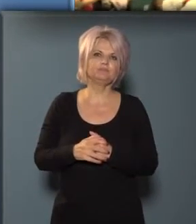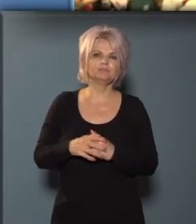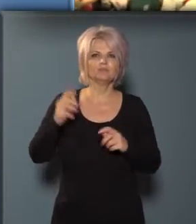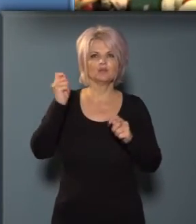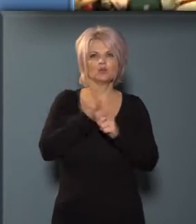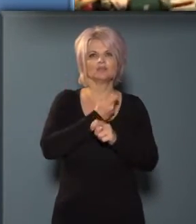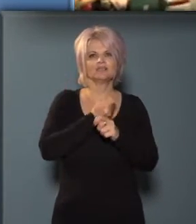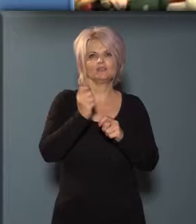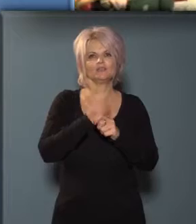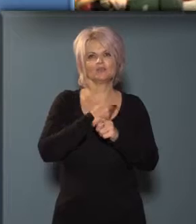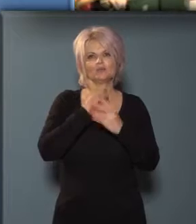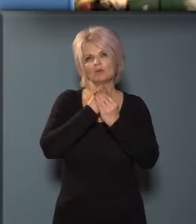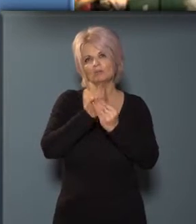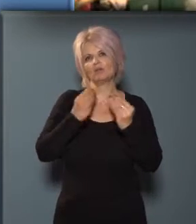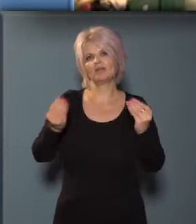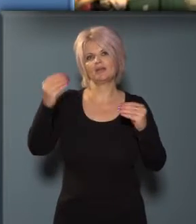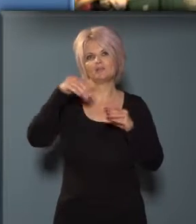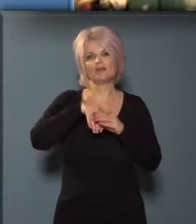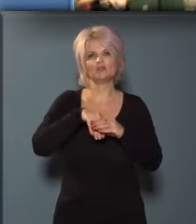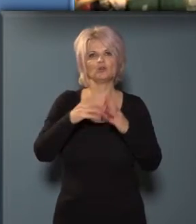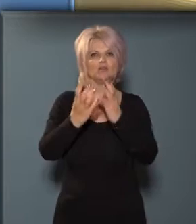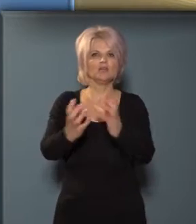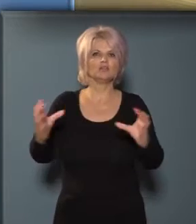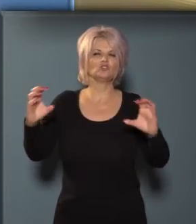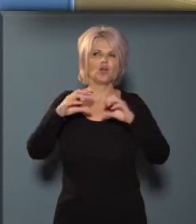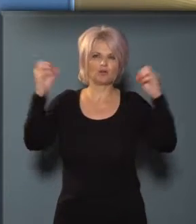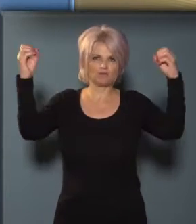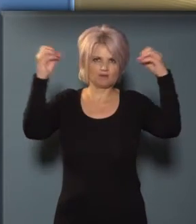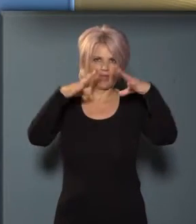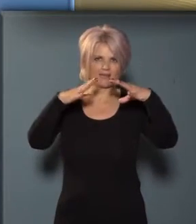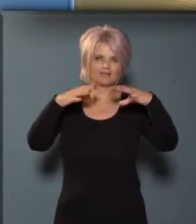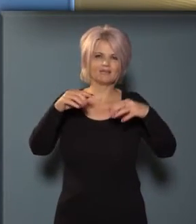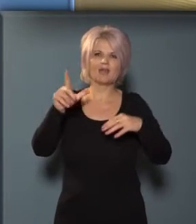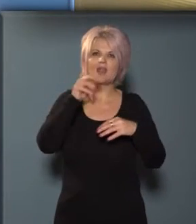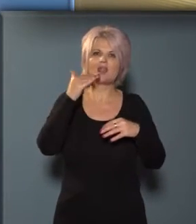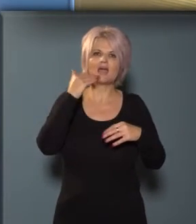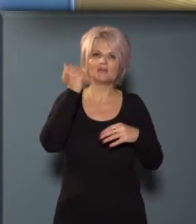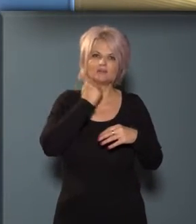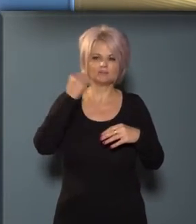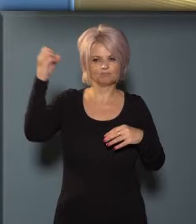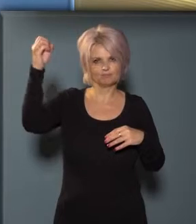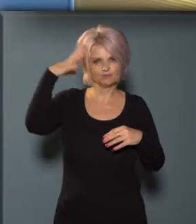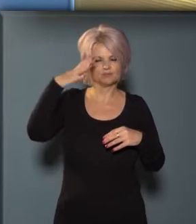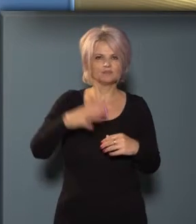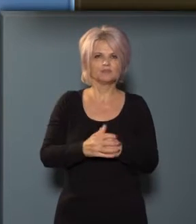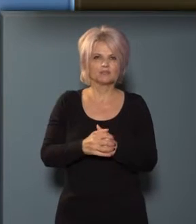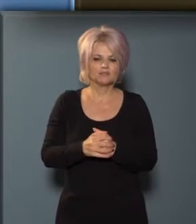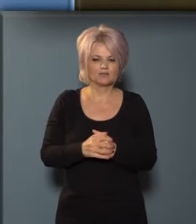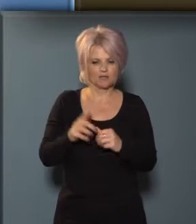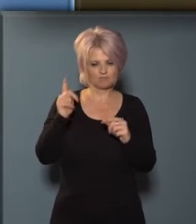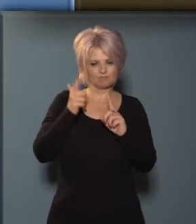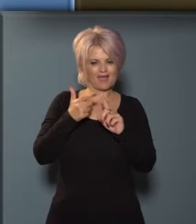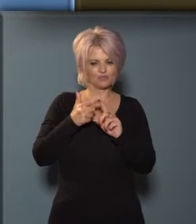korszerűsítettük a belső csarnoknak a világítását, ezek LED világítások, most már a második